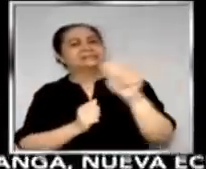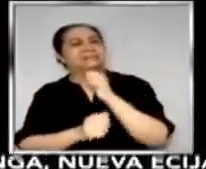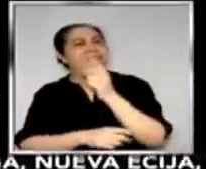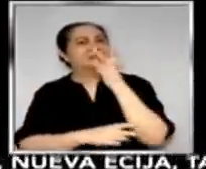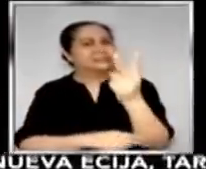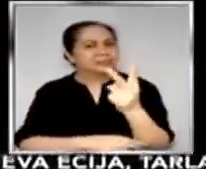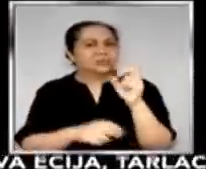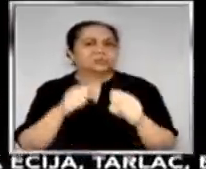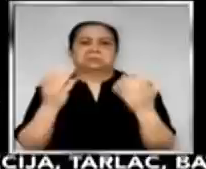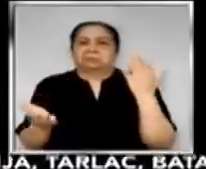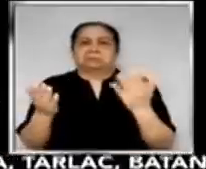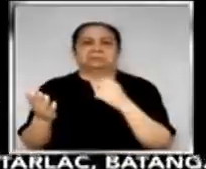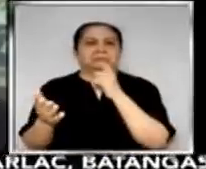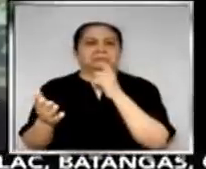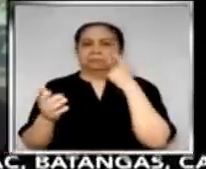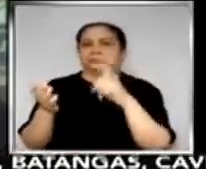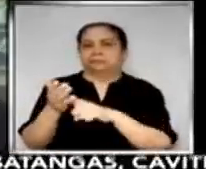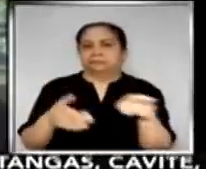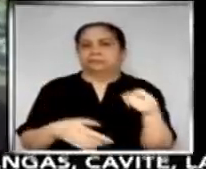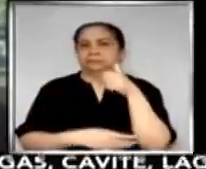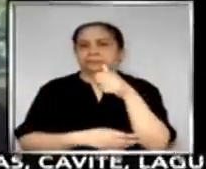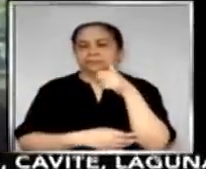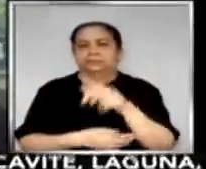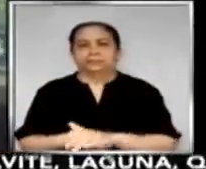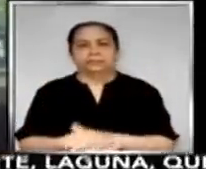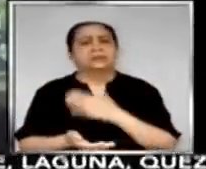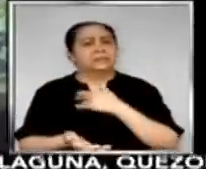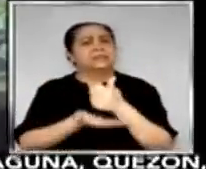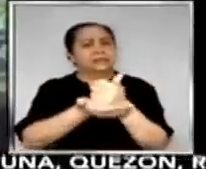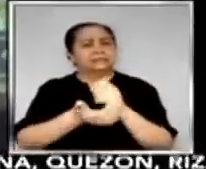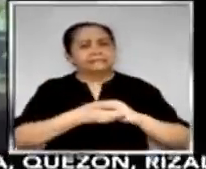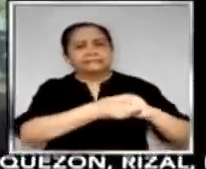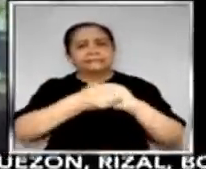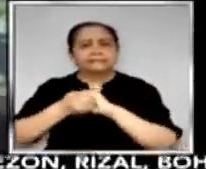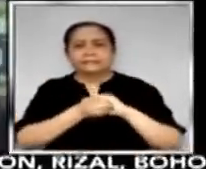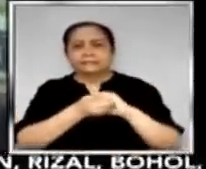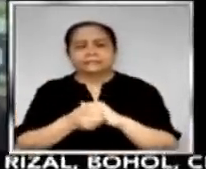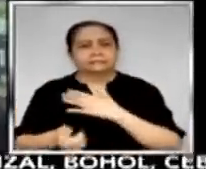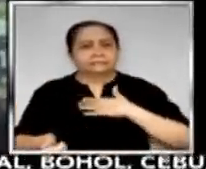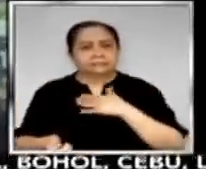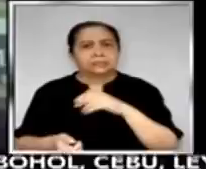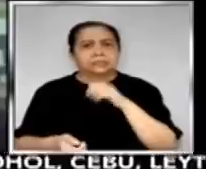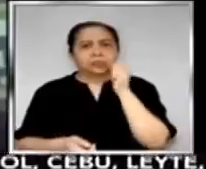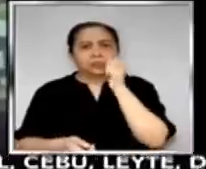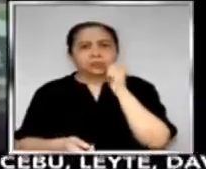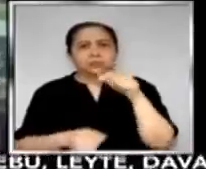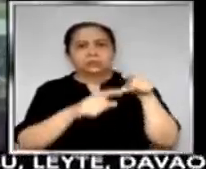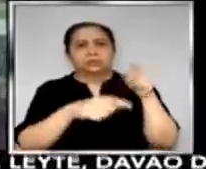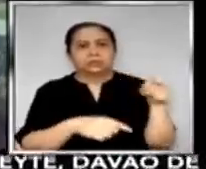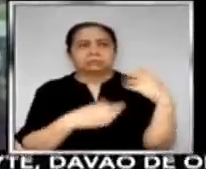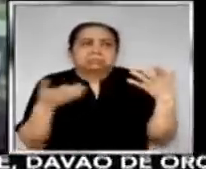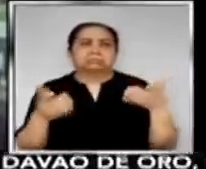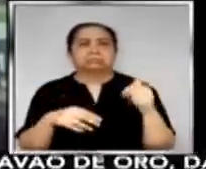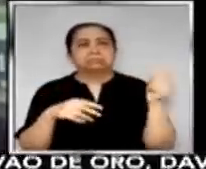posibleng hindi agad nasita ang babae. Magtulungan tayo kasi hindi po palaging magkikilit-palita tayo, hindi nakasuot ng